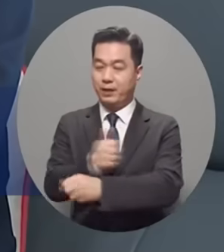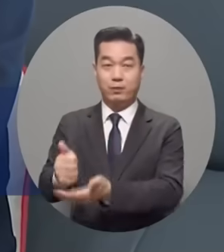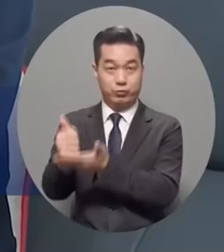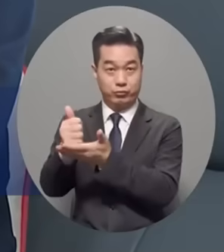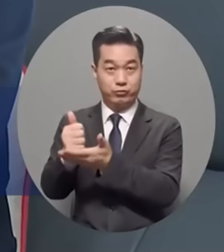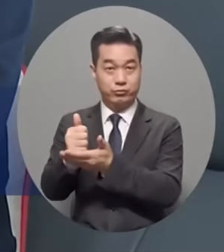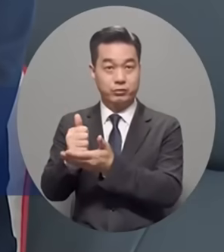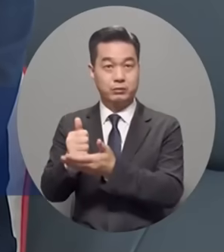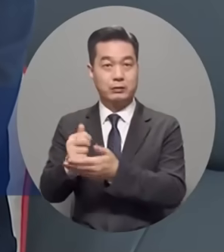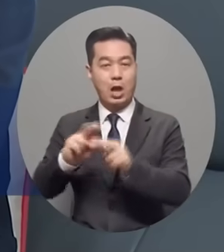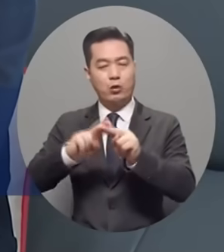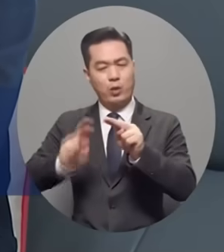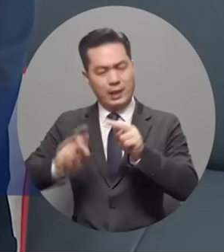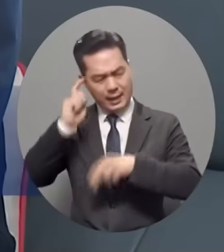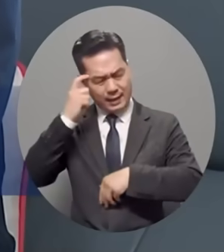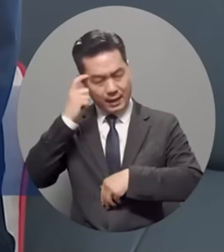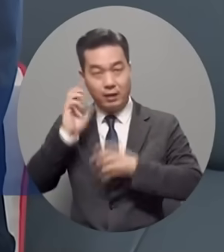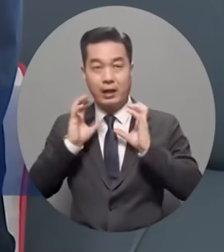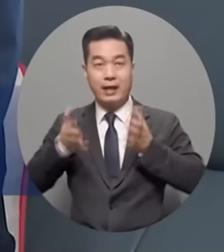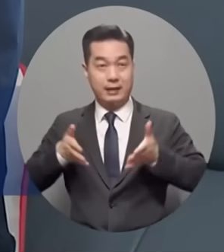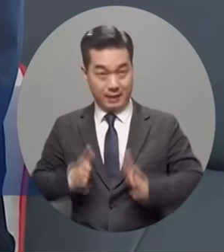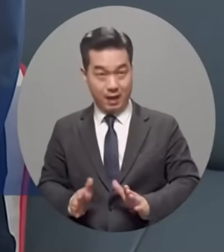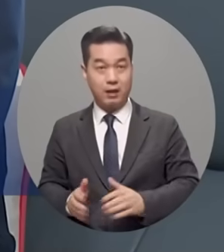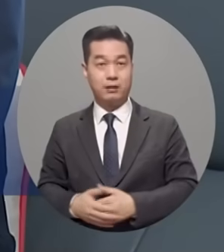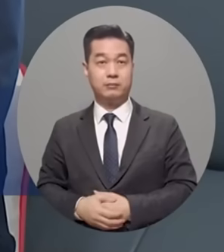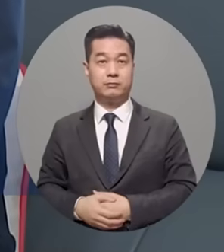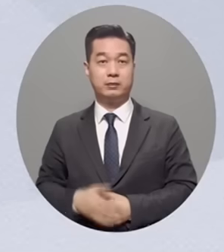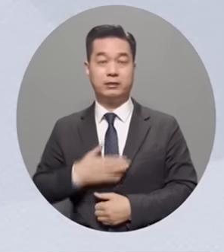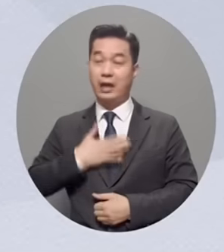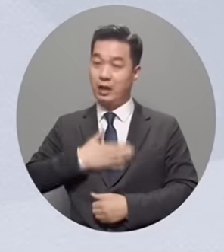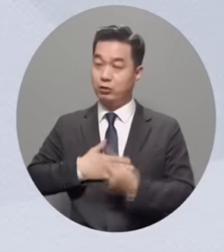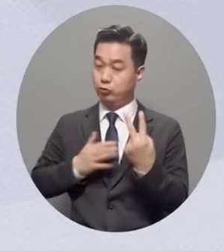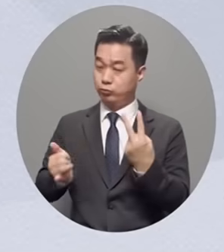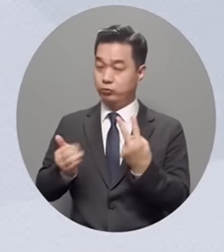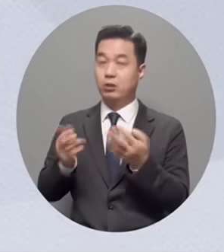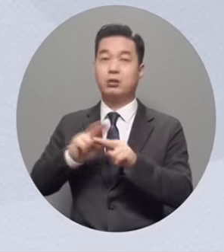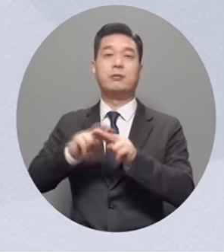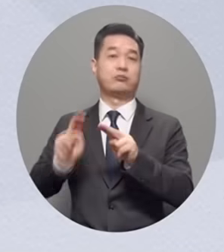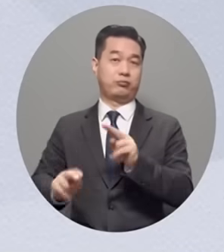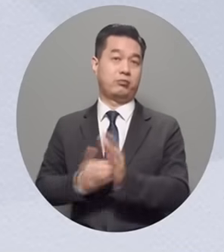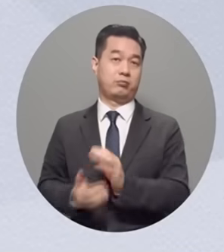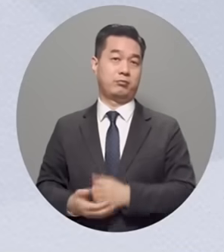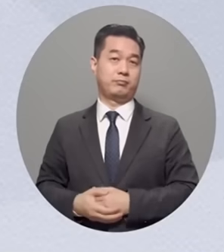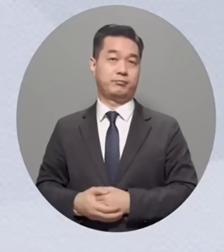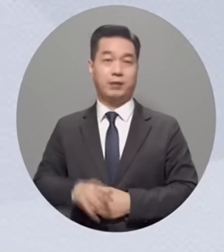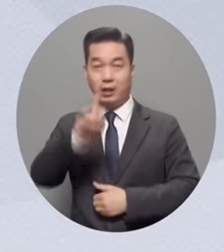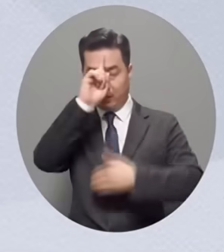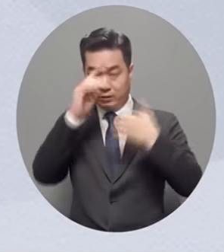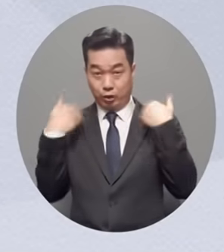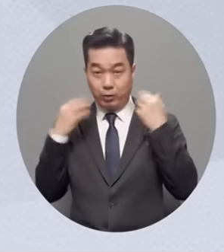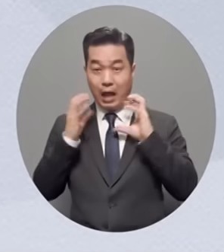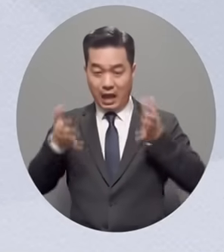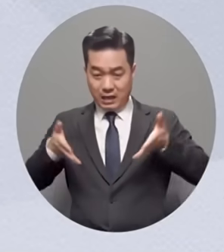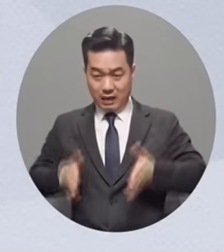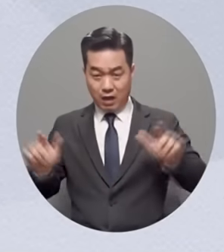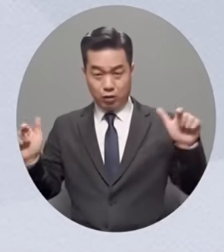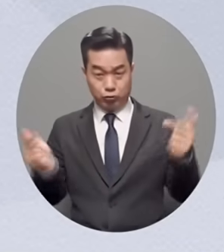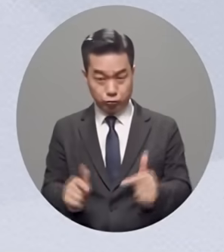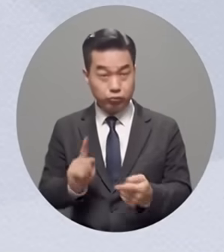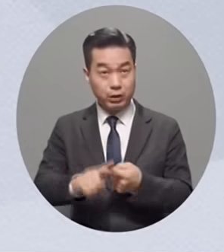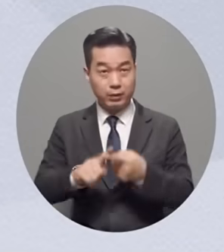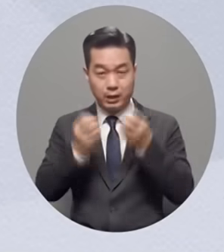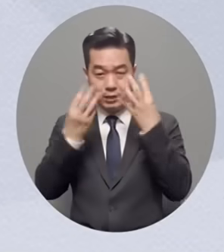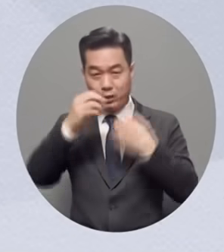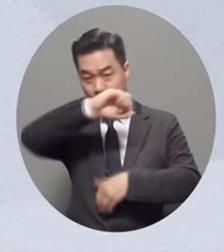퇴사를 생각을 하고 하더라고요. 제가 아는 두 분은 그만뒀어요. 올해 정부가 저출생 해결에 새롭게 투입할 예산은